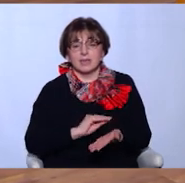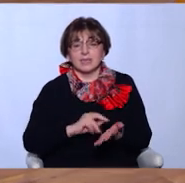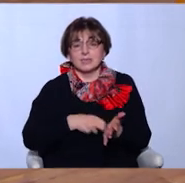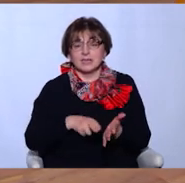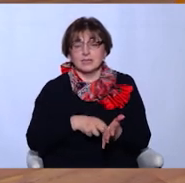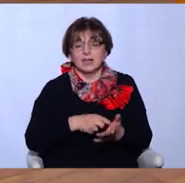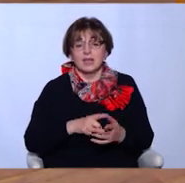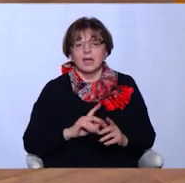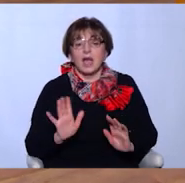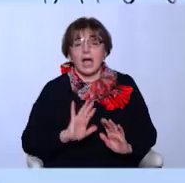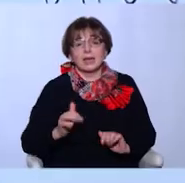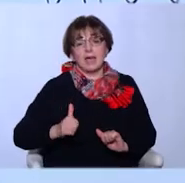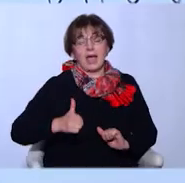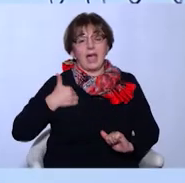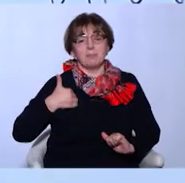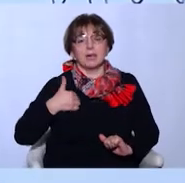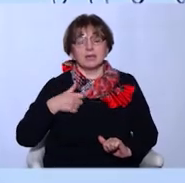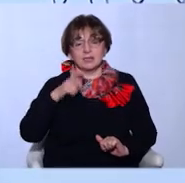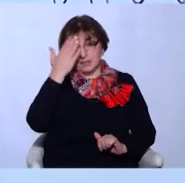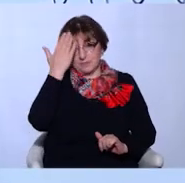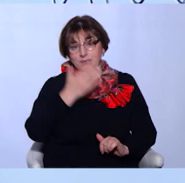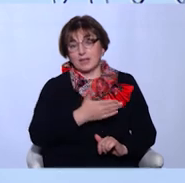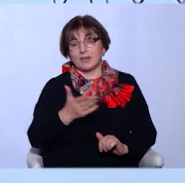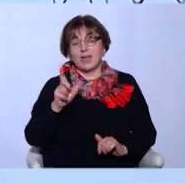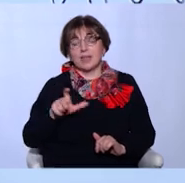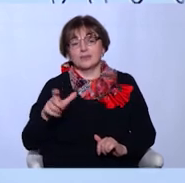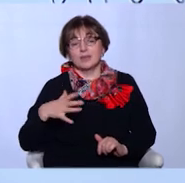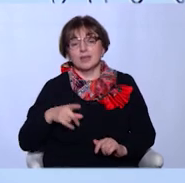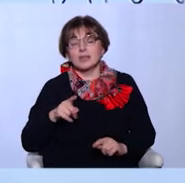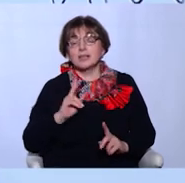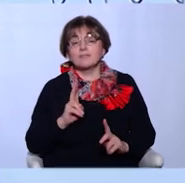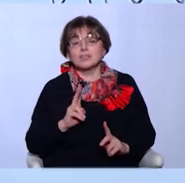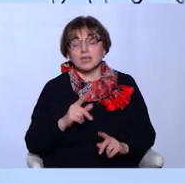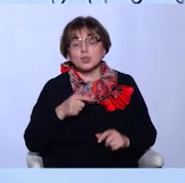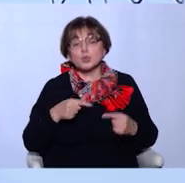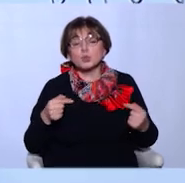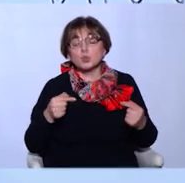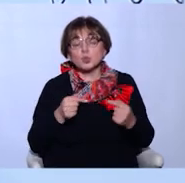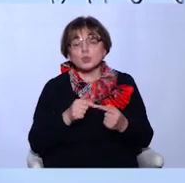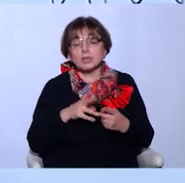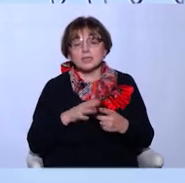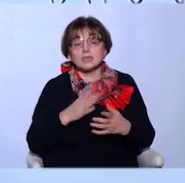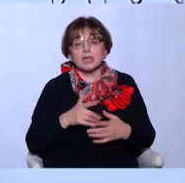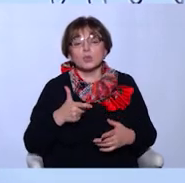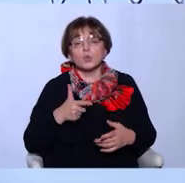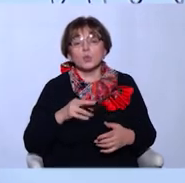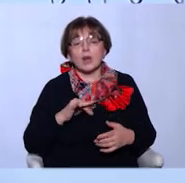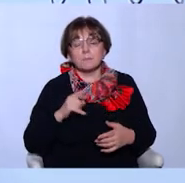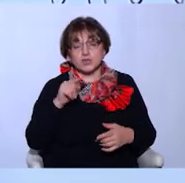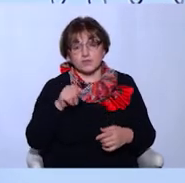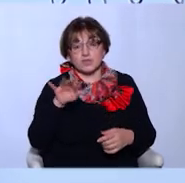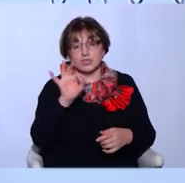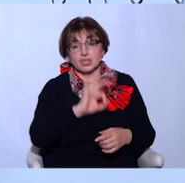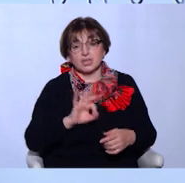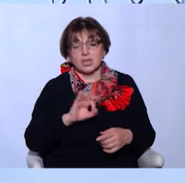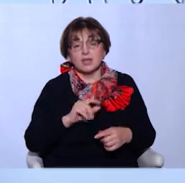სათაურია „არაამაყი ქართველი“. და ეს წერილი არის გურამიშვილზე და ზუსტად ამას ამბობს კრიტიკოსი, რომ აი